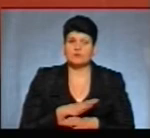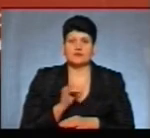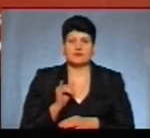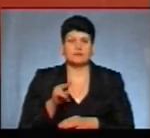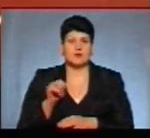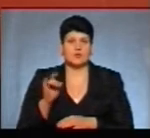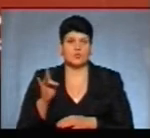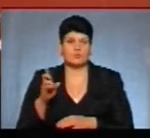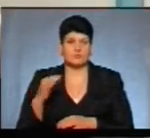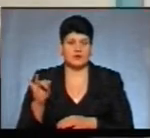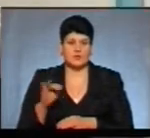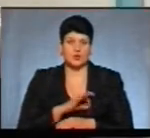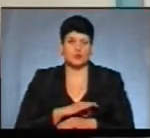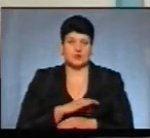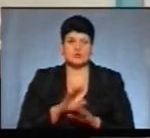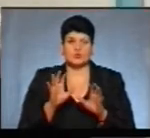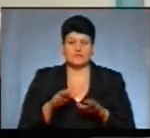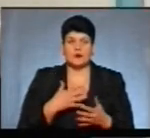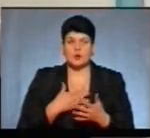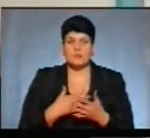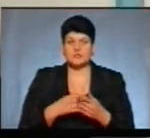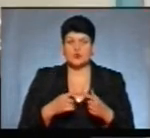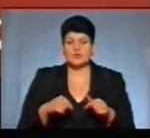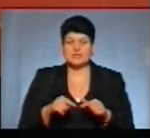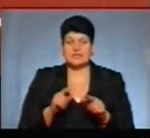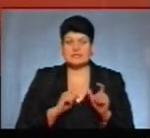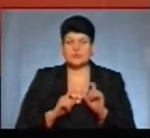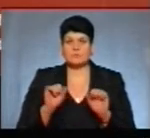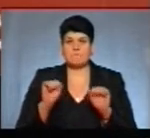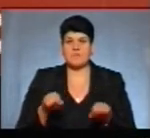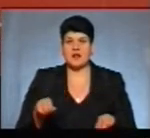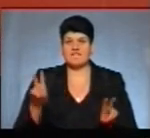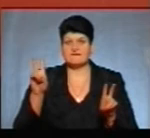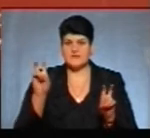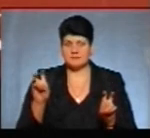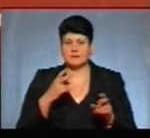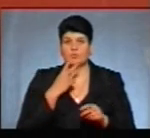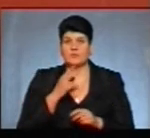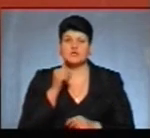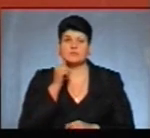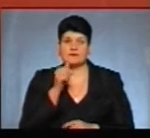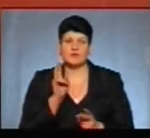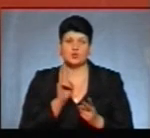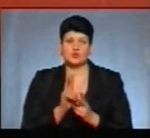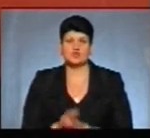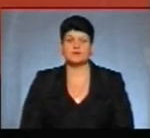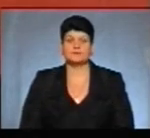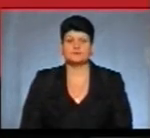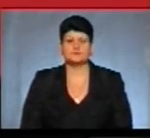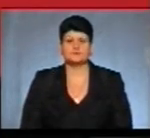Парубій, юрист, голова громадської організації «Інститут права». Ми з вами побачимося завтра. До зустрічі!